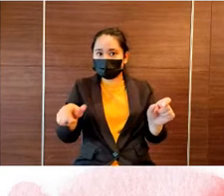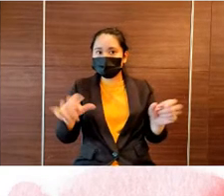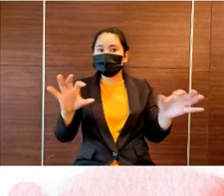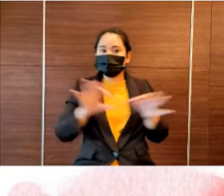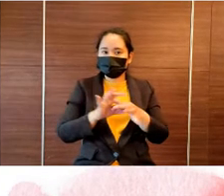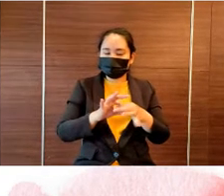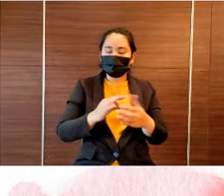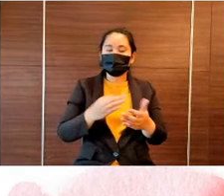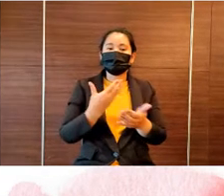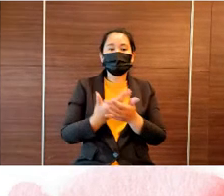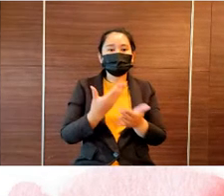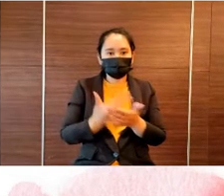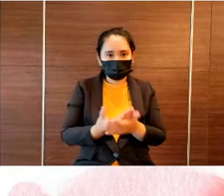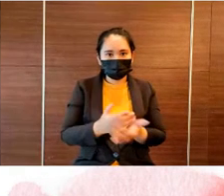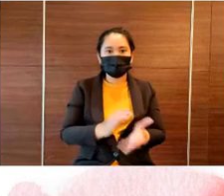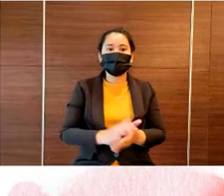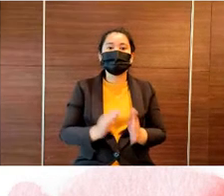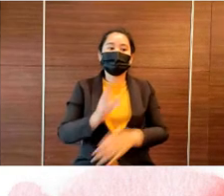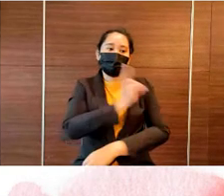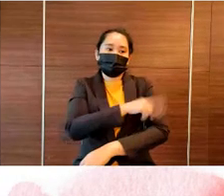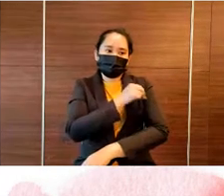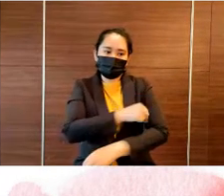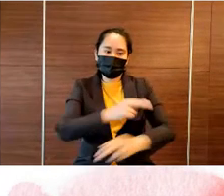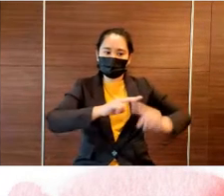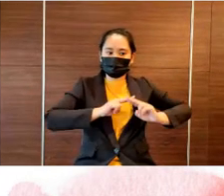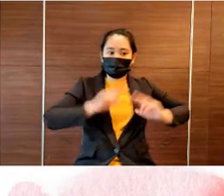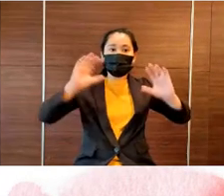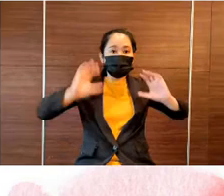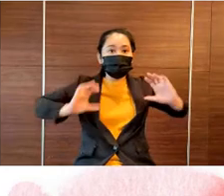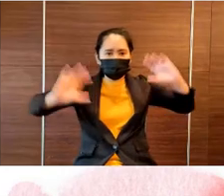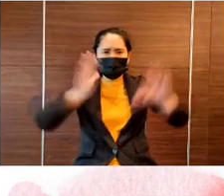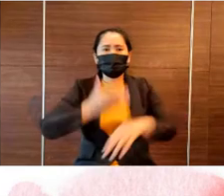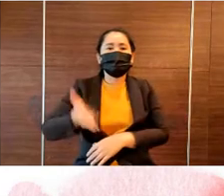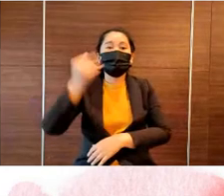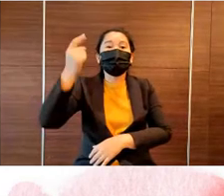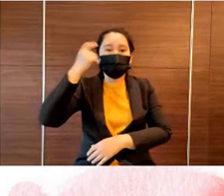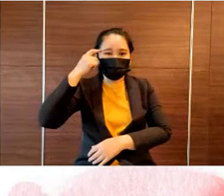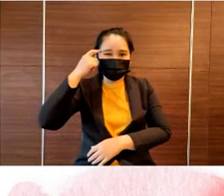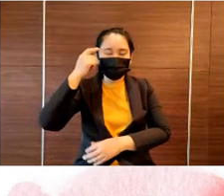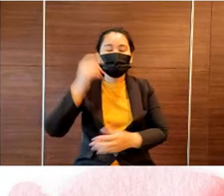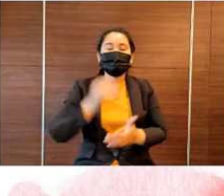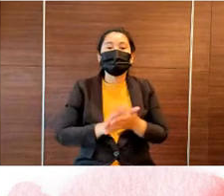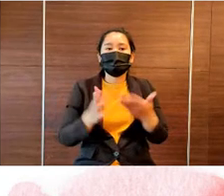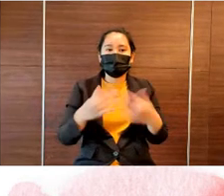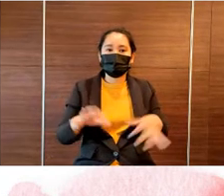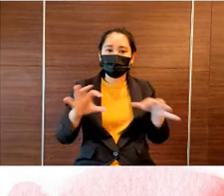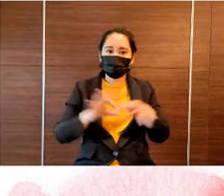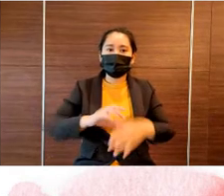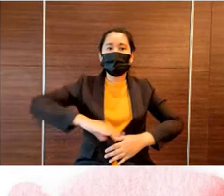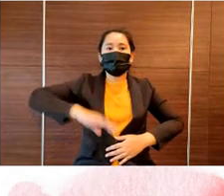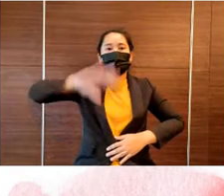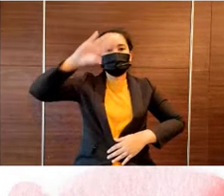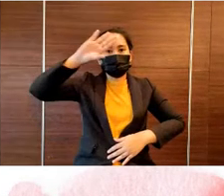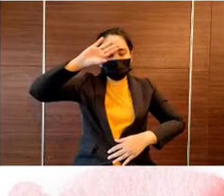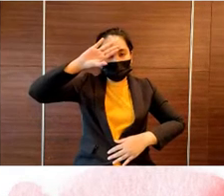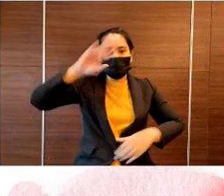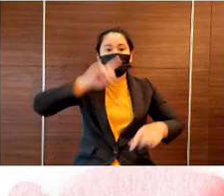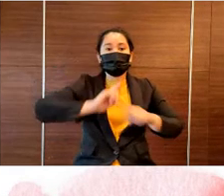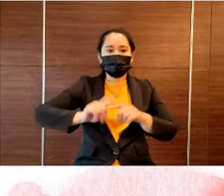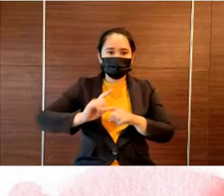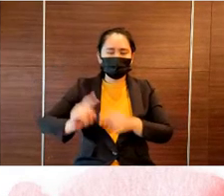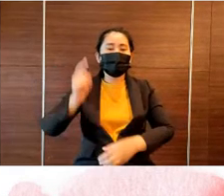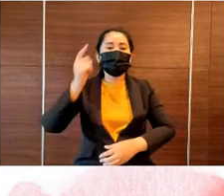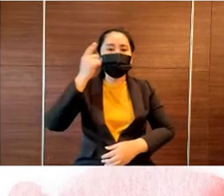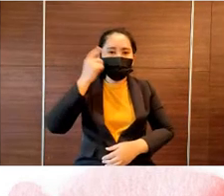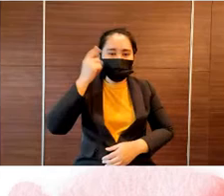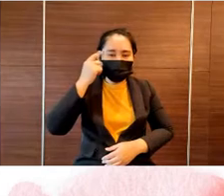เศรษฐฐานะมีโรงพยาบาลเอกชนโรงพยาบาลรัฐบาลนี่ทุกคนรู้จักดีความแตกต่างทางด้านโรคนะครับนะเรารู้จักโรคปฐ